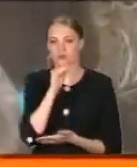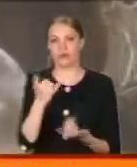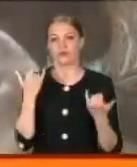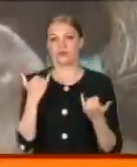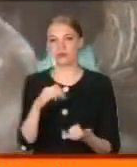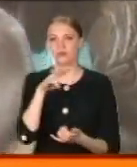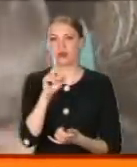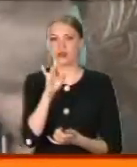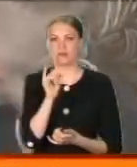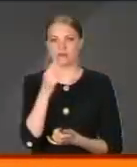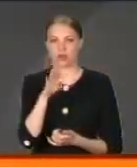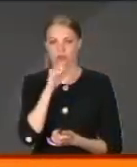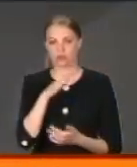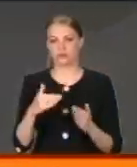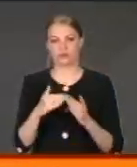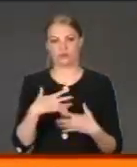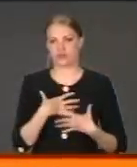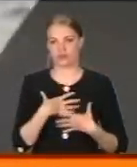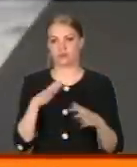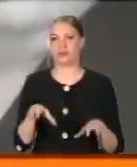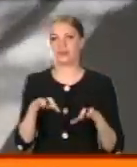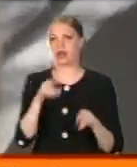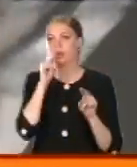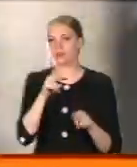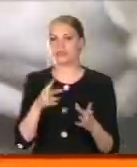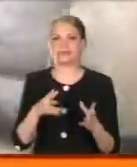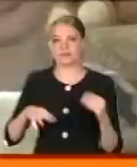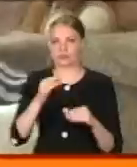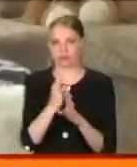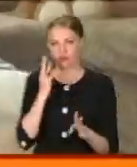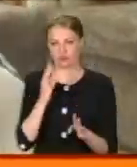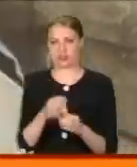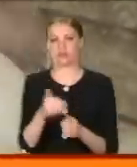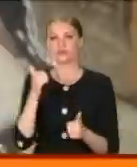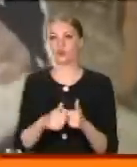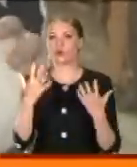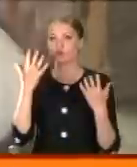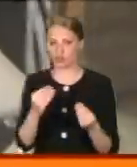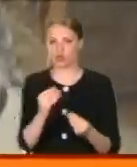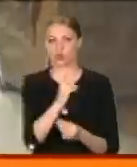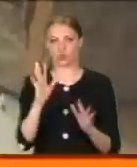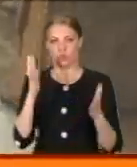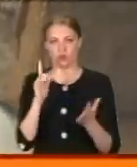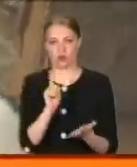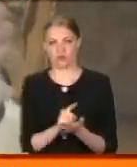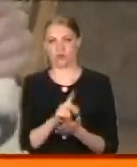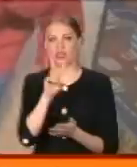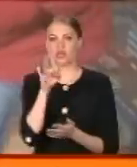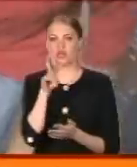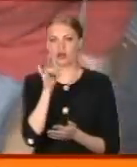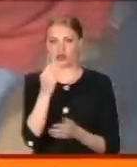Тепер лабрадор Мірта, домашній улюбленець тварину, доглядають усі по черзі. Кожен день, як тато з нею гуляє, зразу кліщі